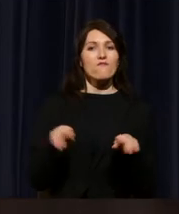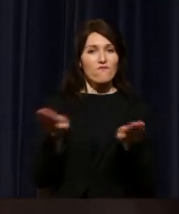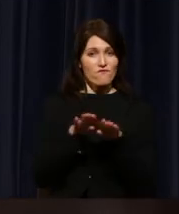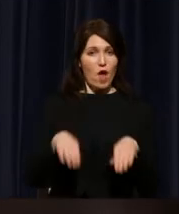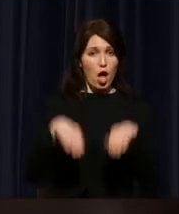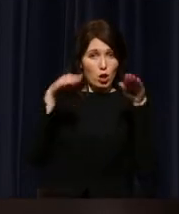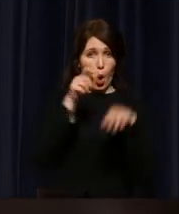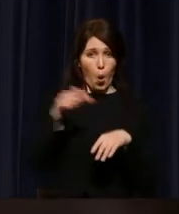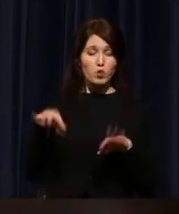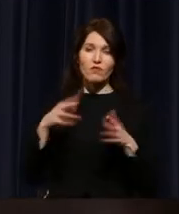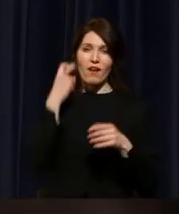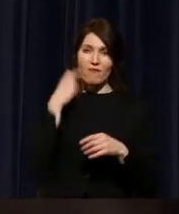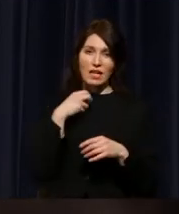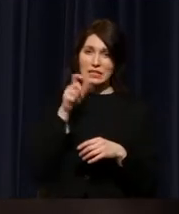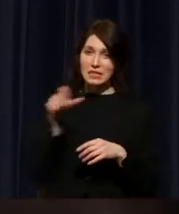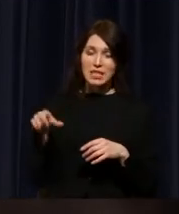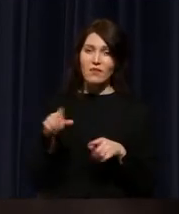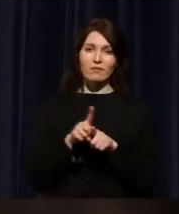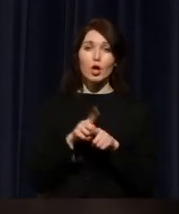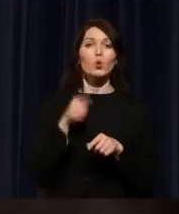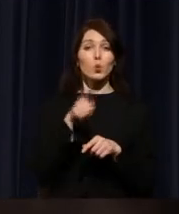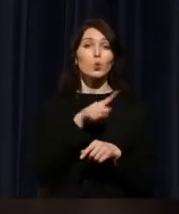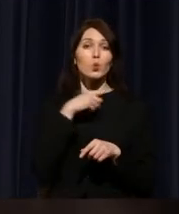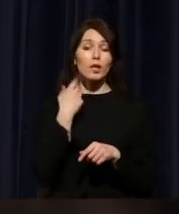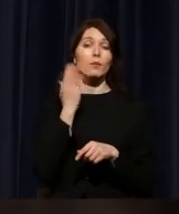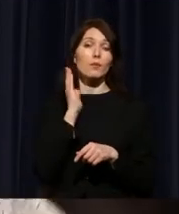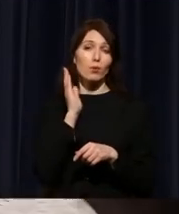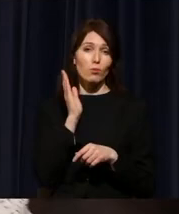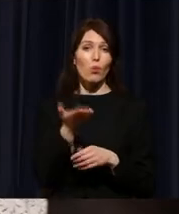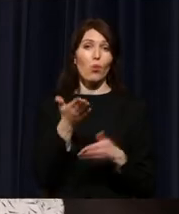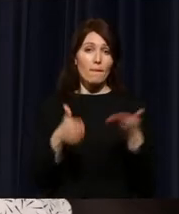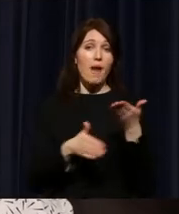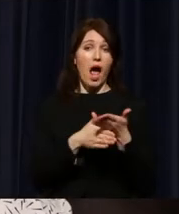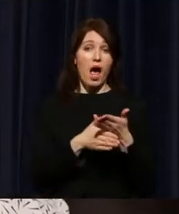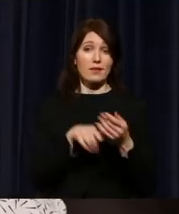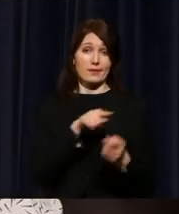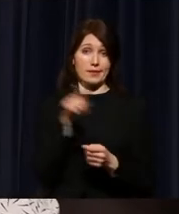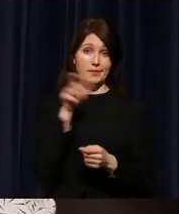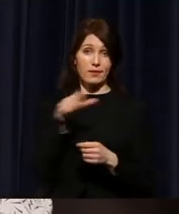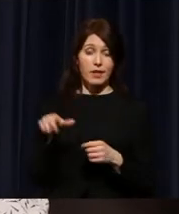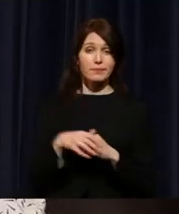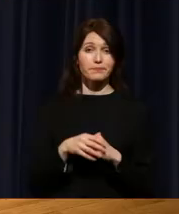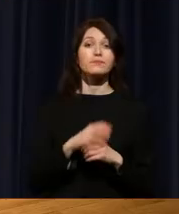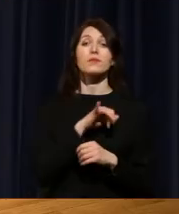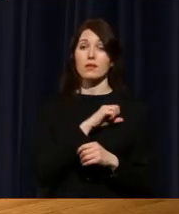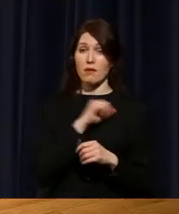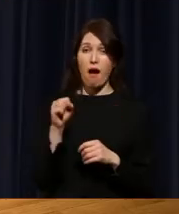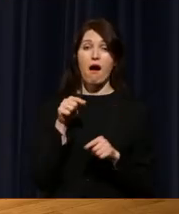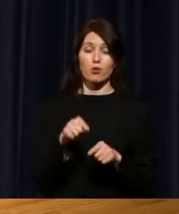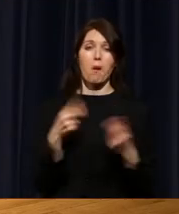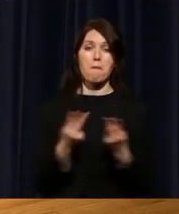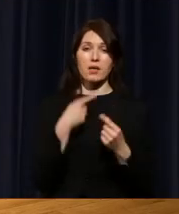kādi vecāku gadagājumu cilvēki, nu, ka tu gribi, nu, tā kā būt, nu, palīdzēt viņiem. Jā, to parasti min kā